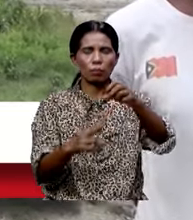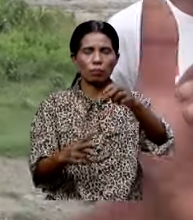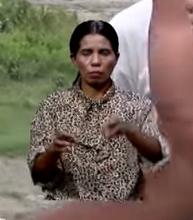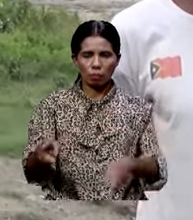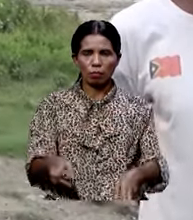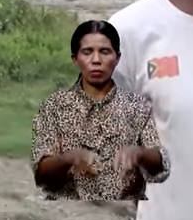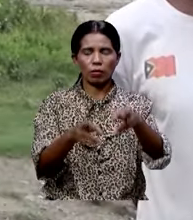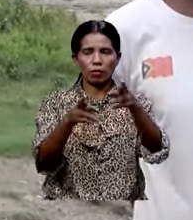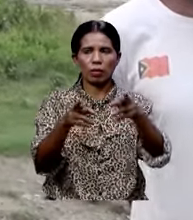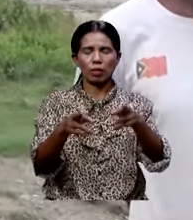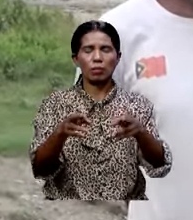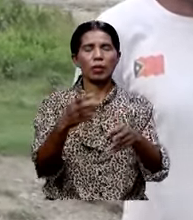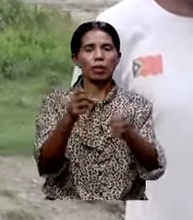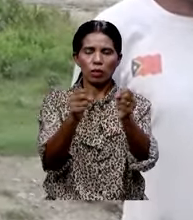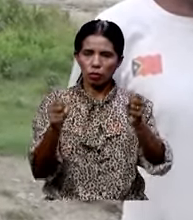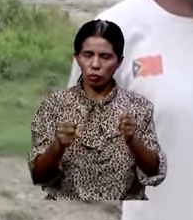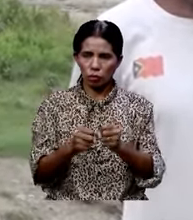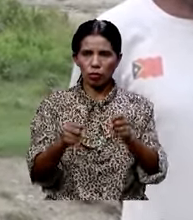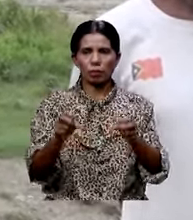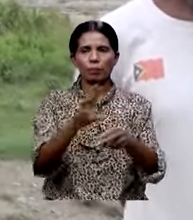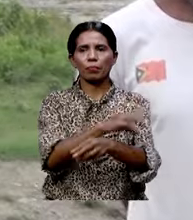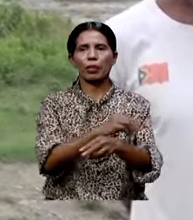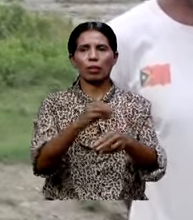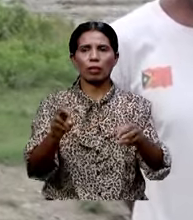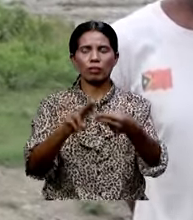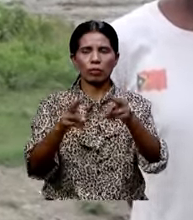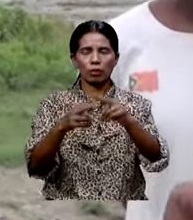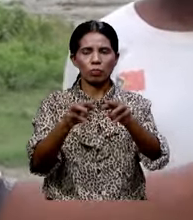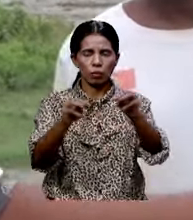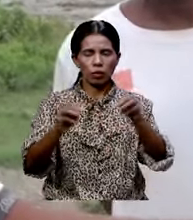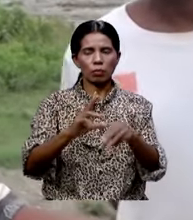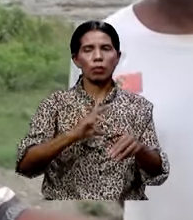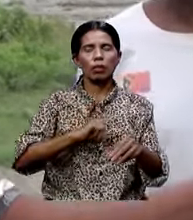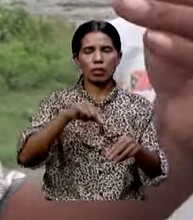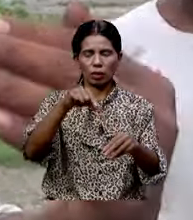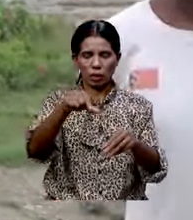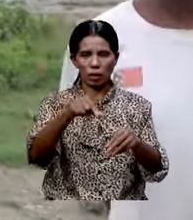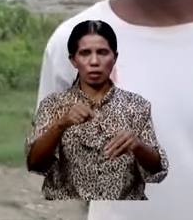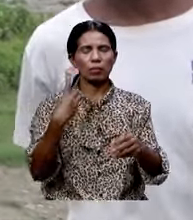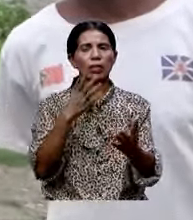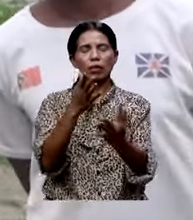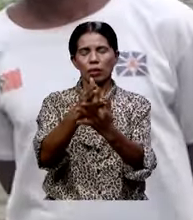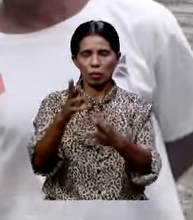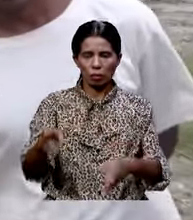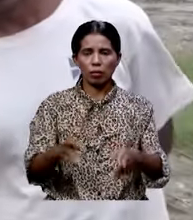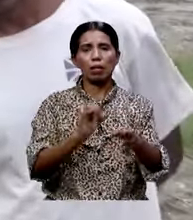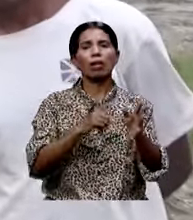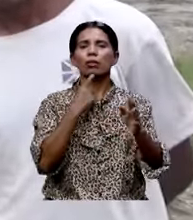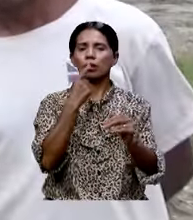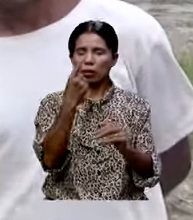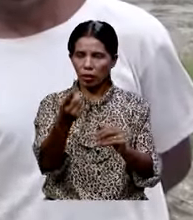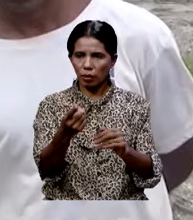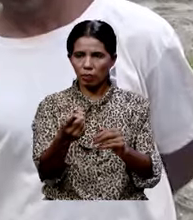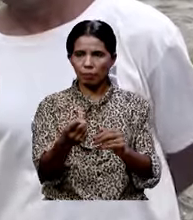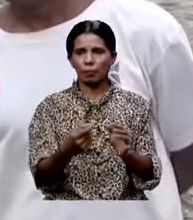suku aslau sare, i bizin ho municipal likisane, ami asesumah mota ne. Entau, hau rekomenda nafatin fila falo